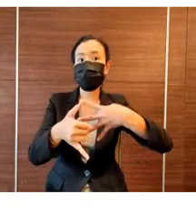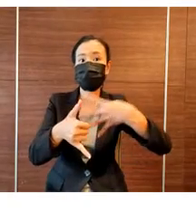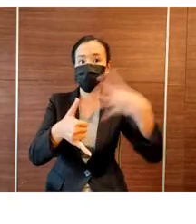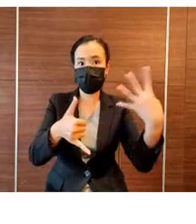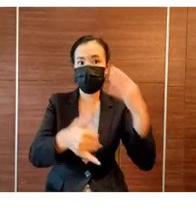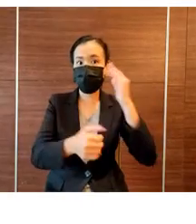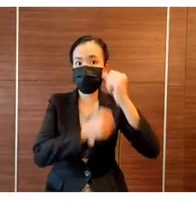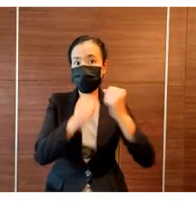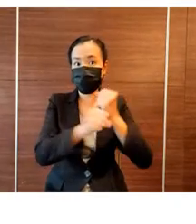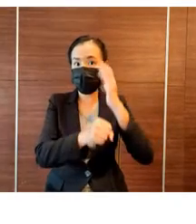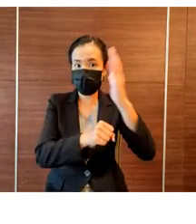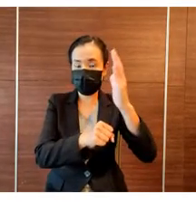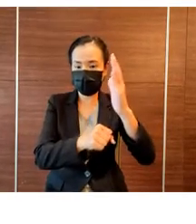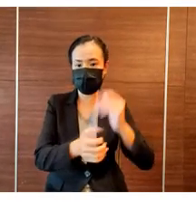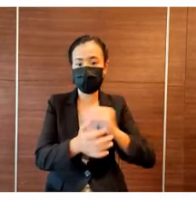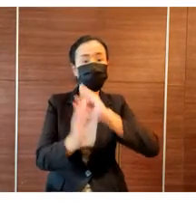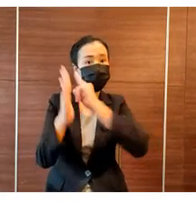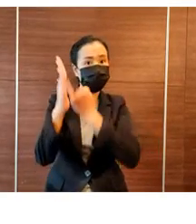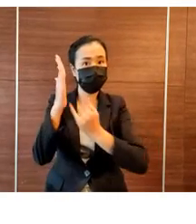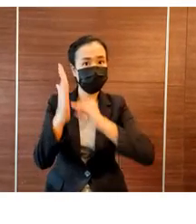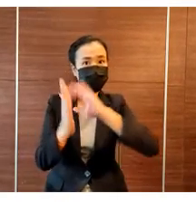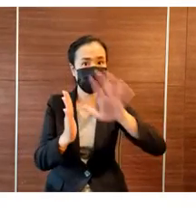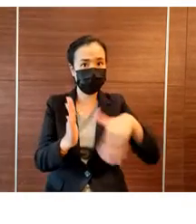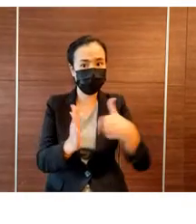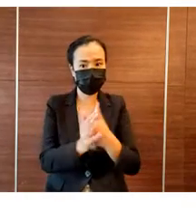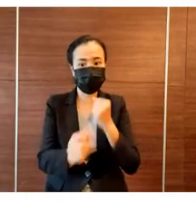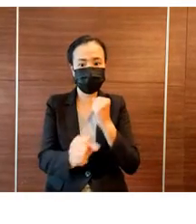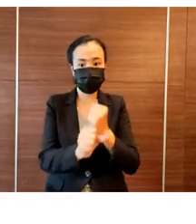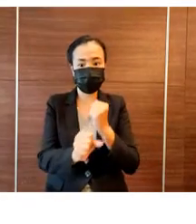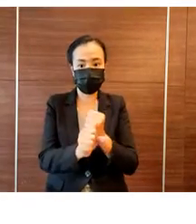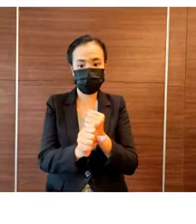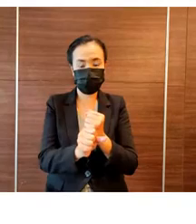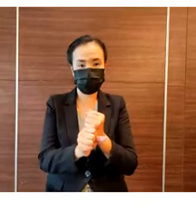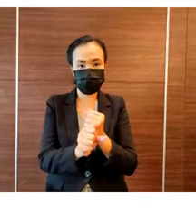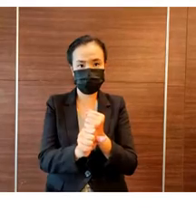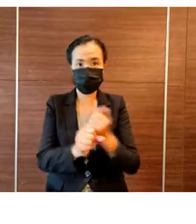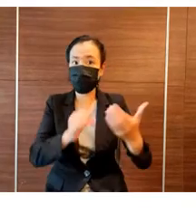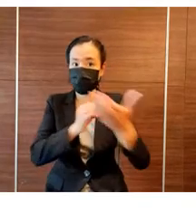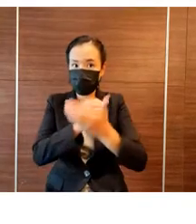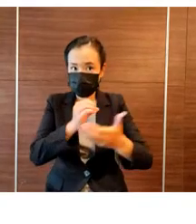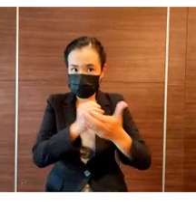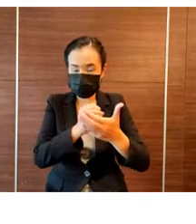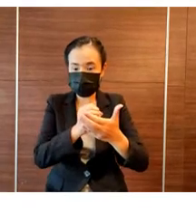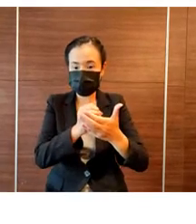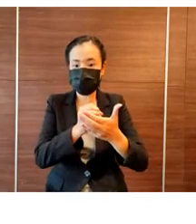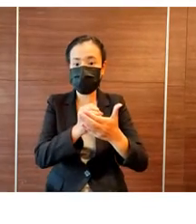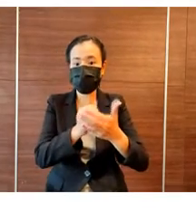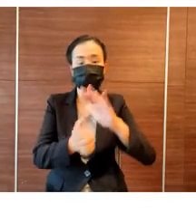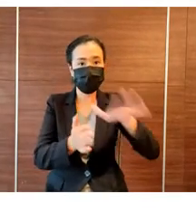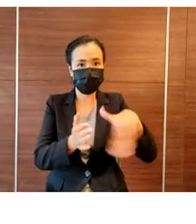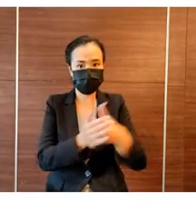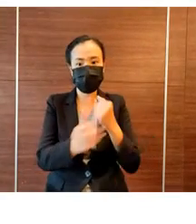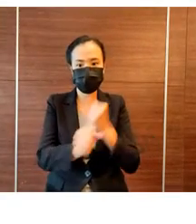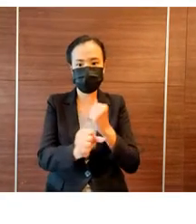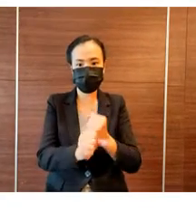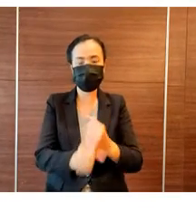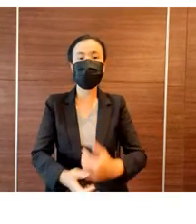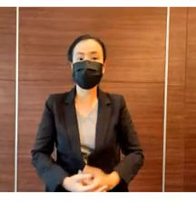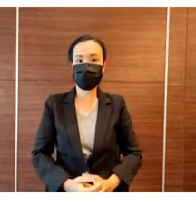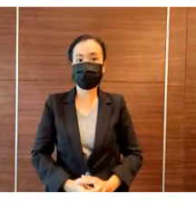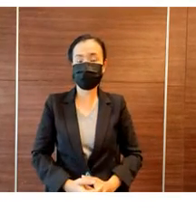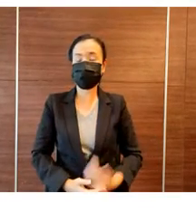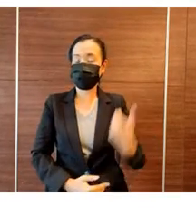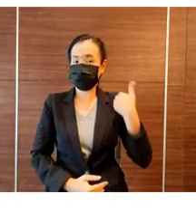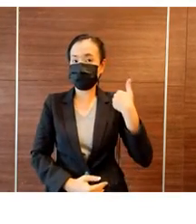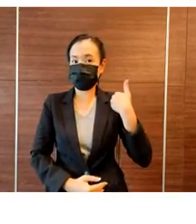แล้วค่ะว่าปีหน้าฟ้าสีรุ้งทุกจังหวัดจะทำเคมเซ็กกับ MSMP ค่ะโอเคก็ถือว่า